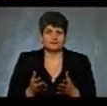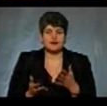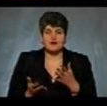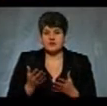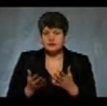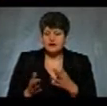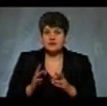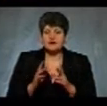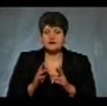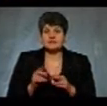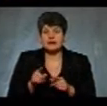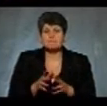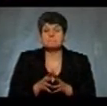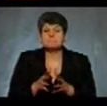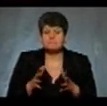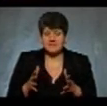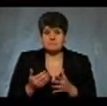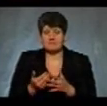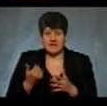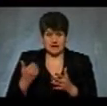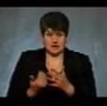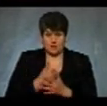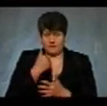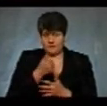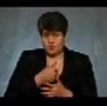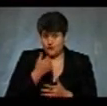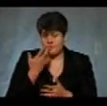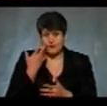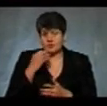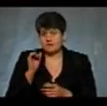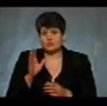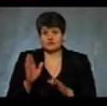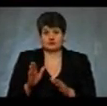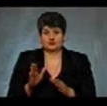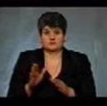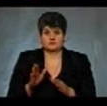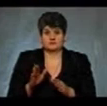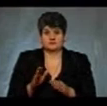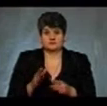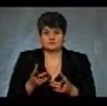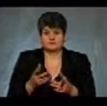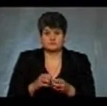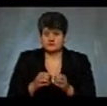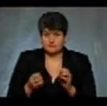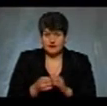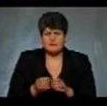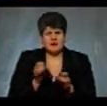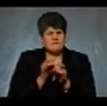як, тим більше перед Новий рік, це може бути якби прецедентом, розумієте,